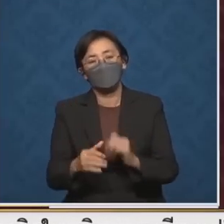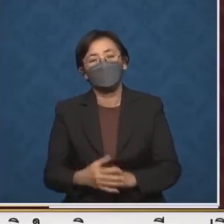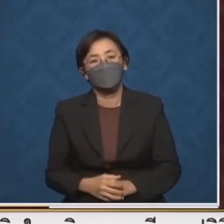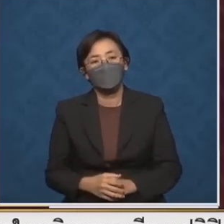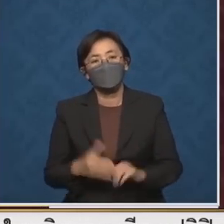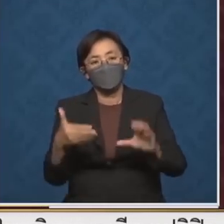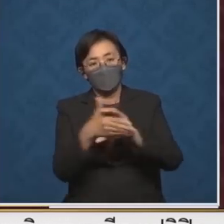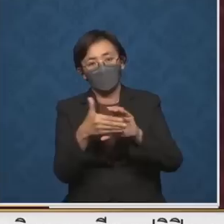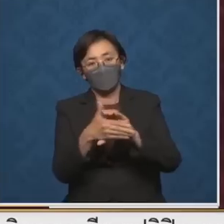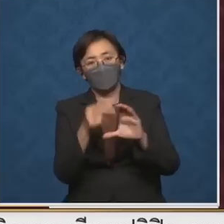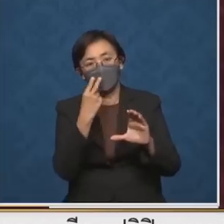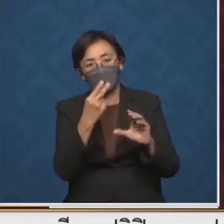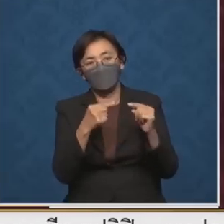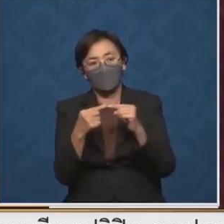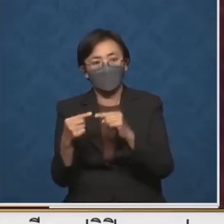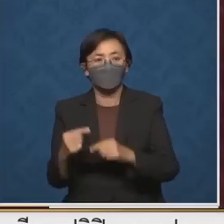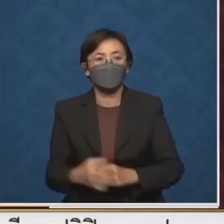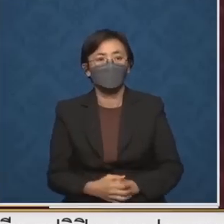ดูสไลดผ่านตอไปครับ